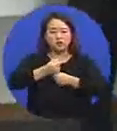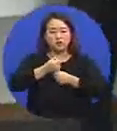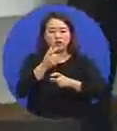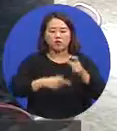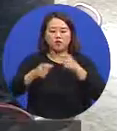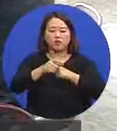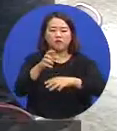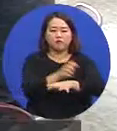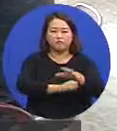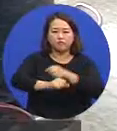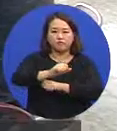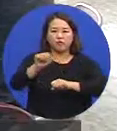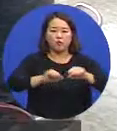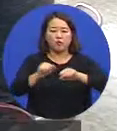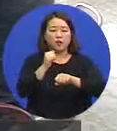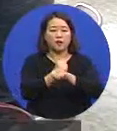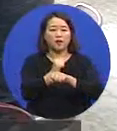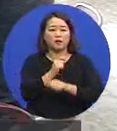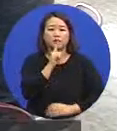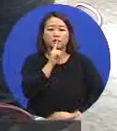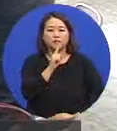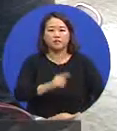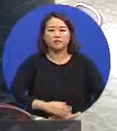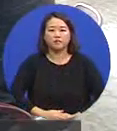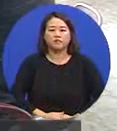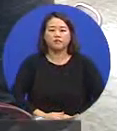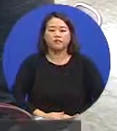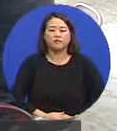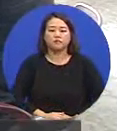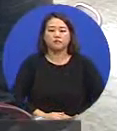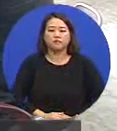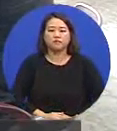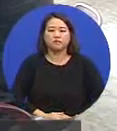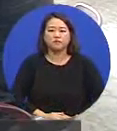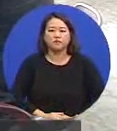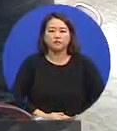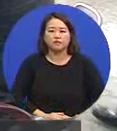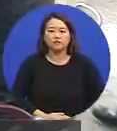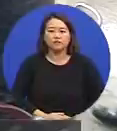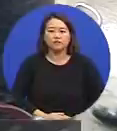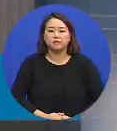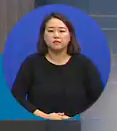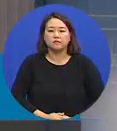나서겠다고 밝혔습니다. JTBC 뉴스 정원익입니다.